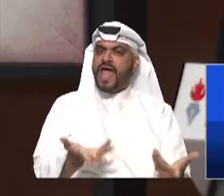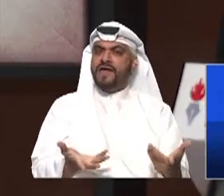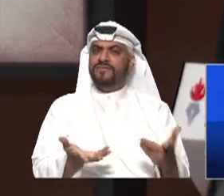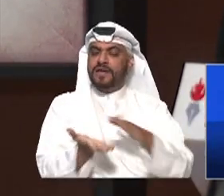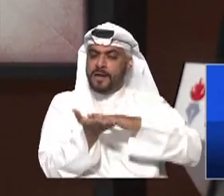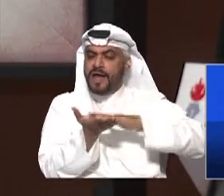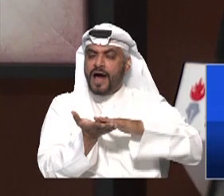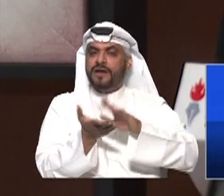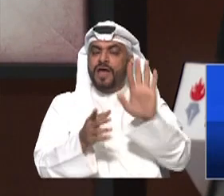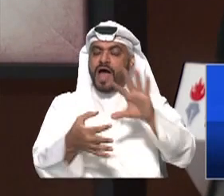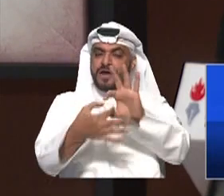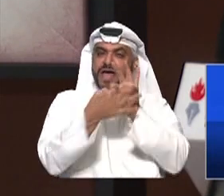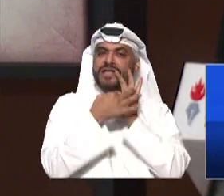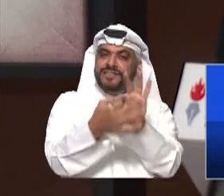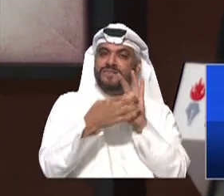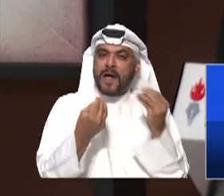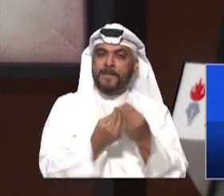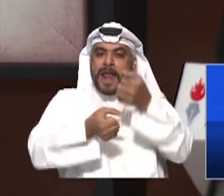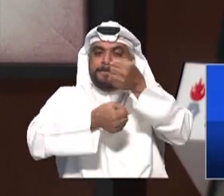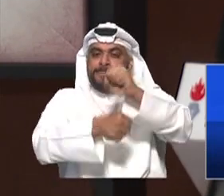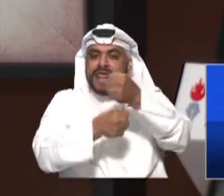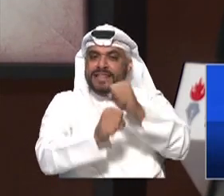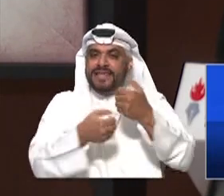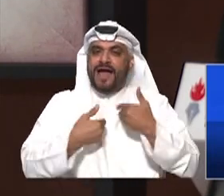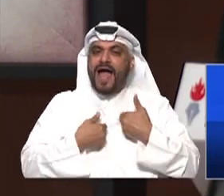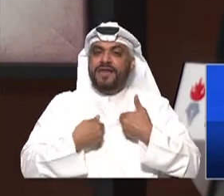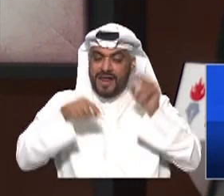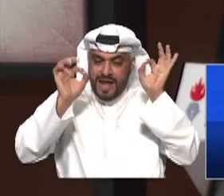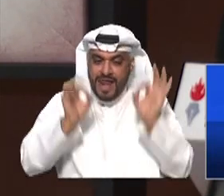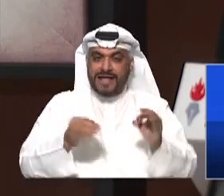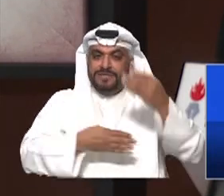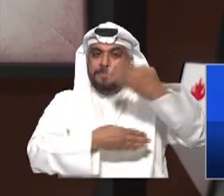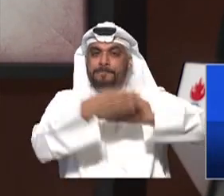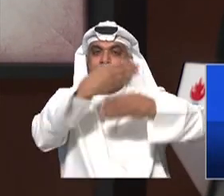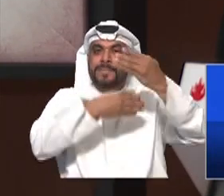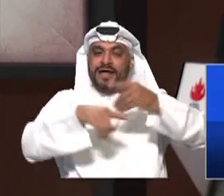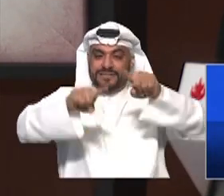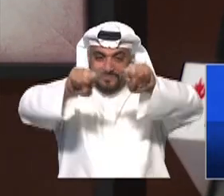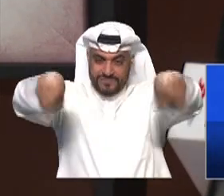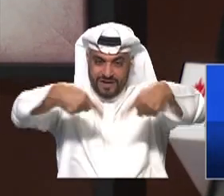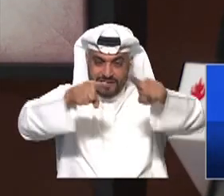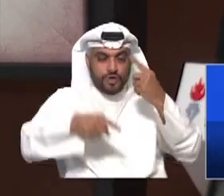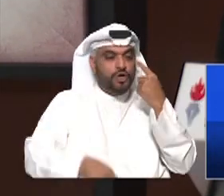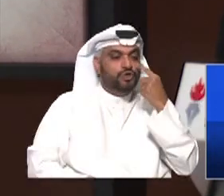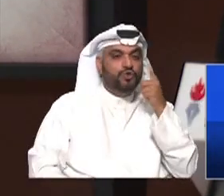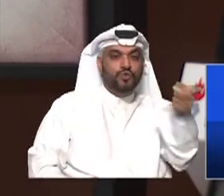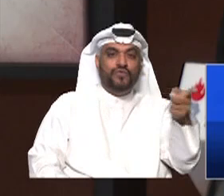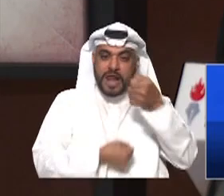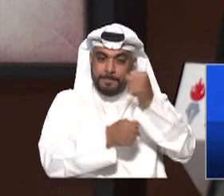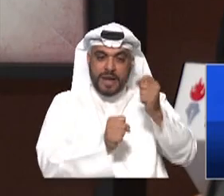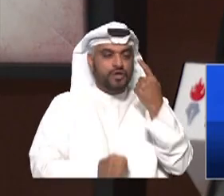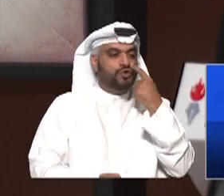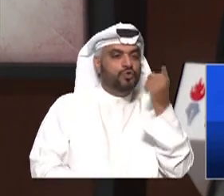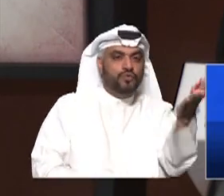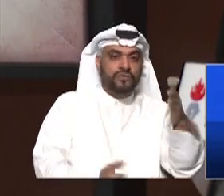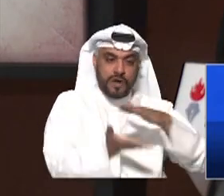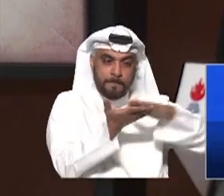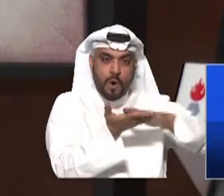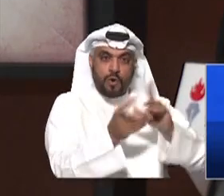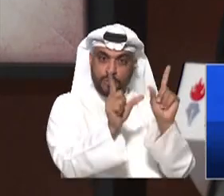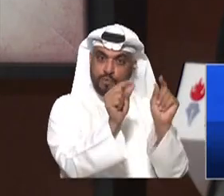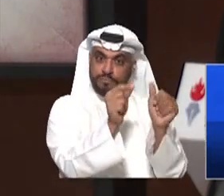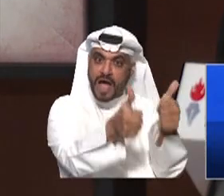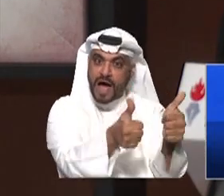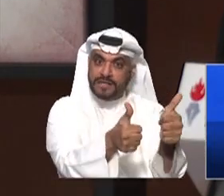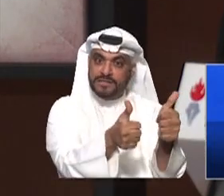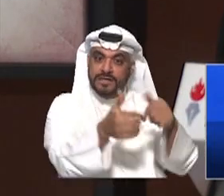البلدي بعد دراسات البلدية الكويت بأن تعتمد وتراجع هذه المواقع، وأيضا دورنا في الدفع في